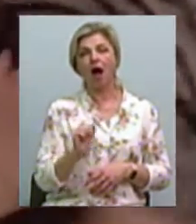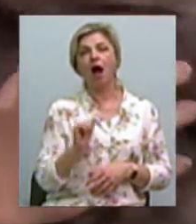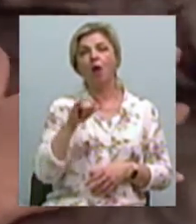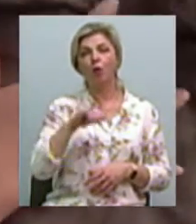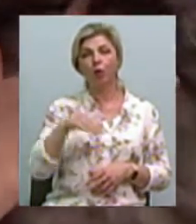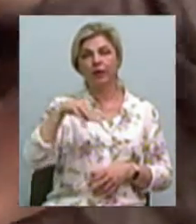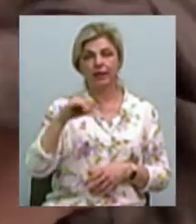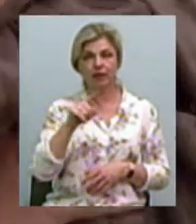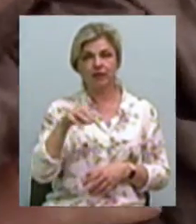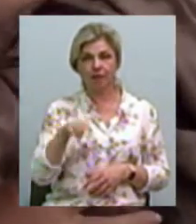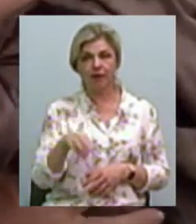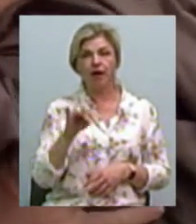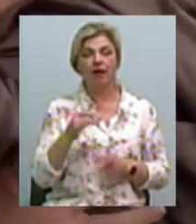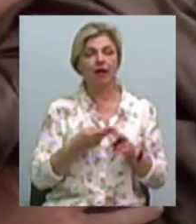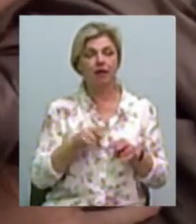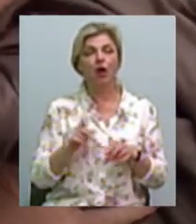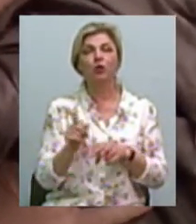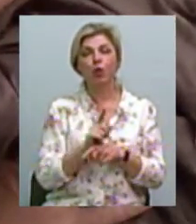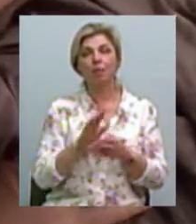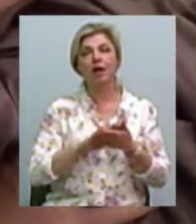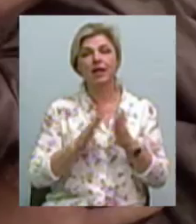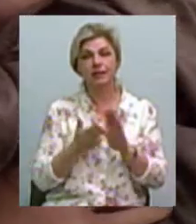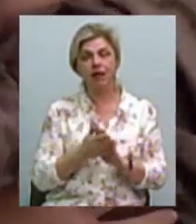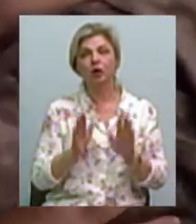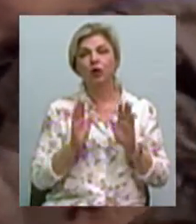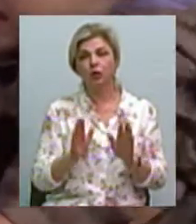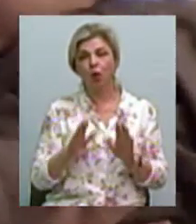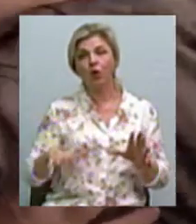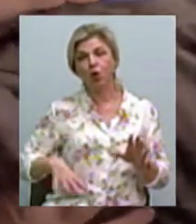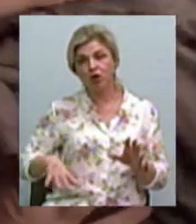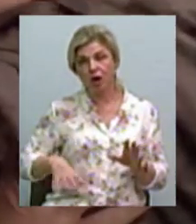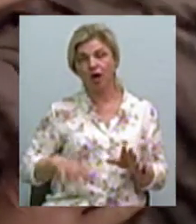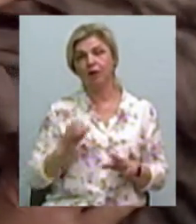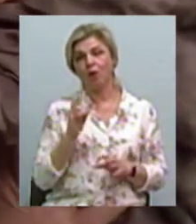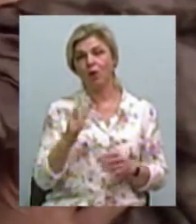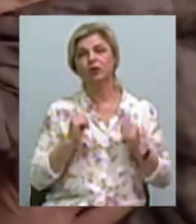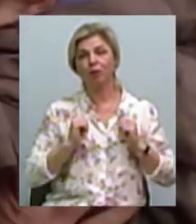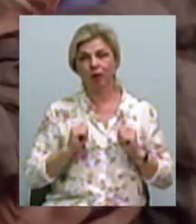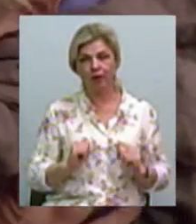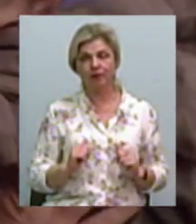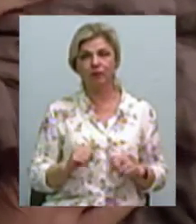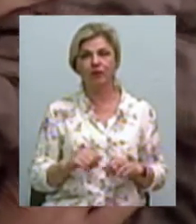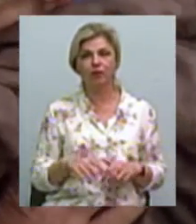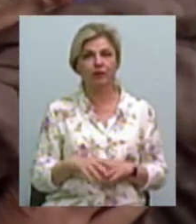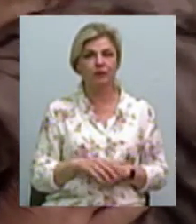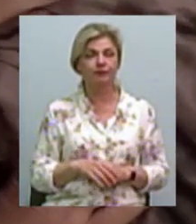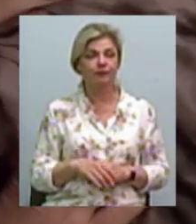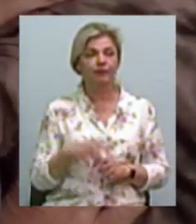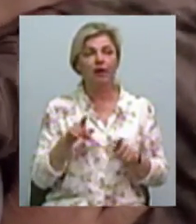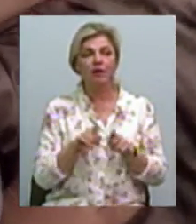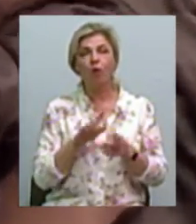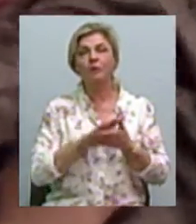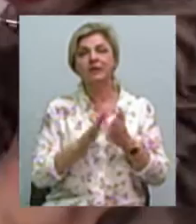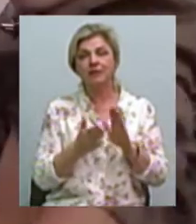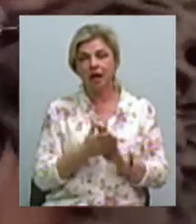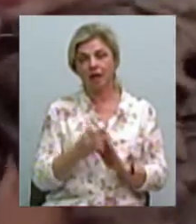стан, коли він кричить, падає, і тільки тут, тільки з лошадками, він спокійний, він в такому от стані. І я з